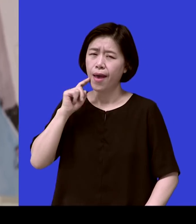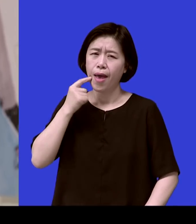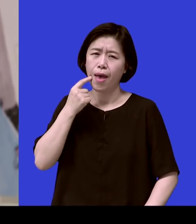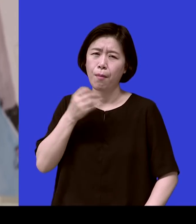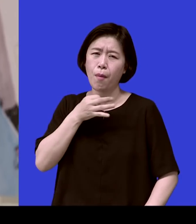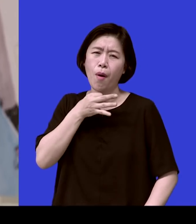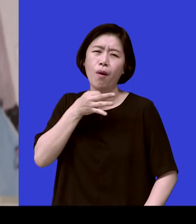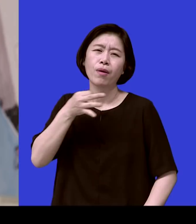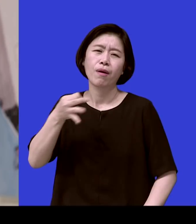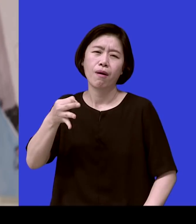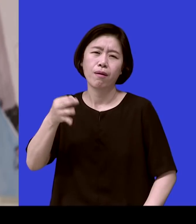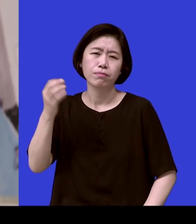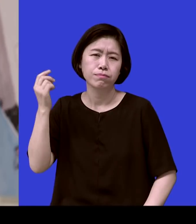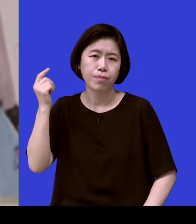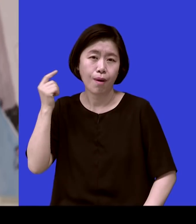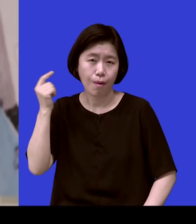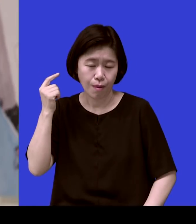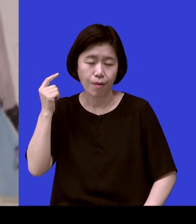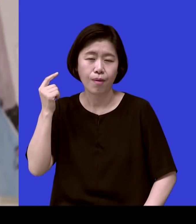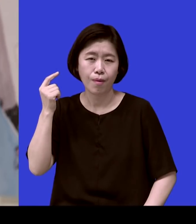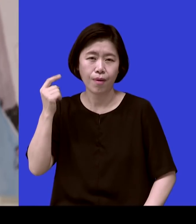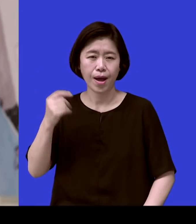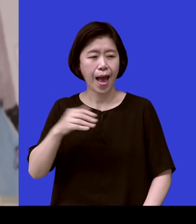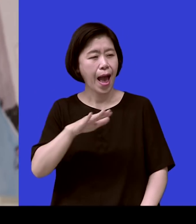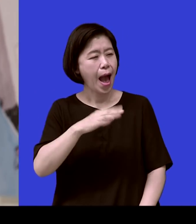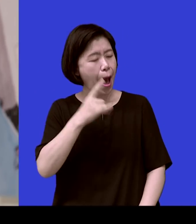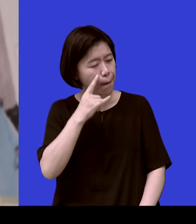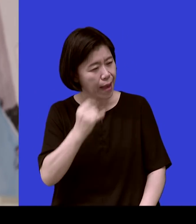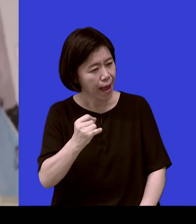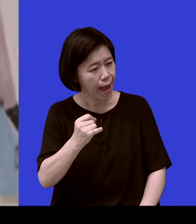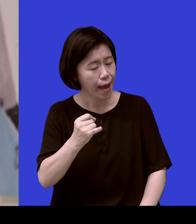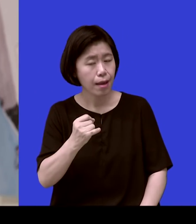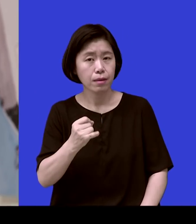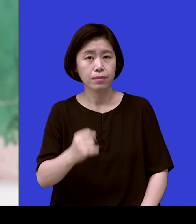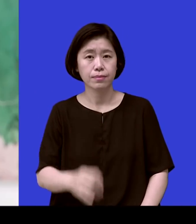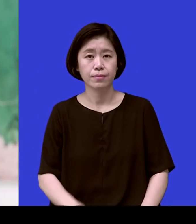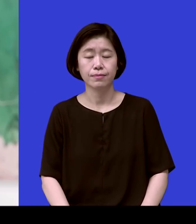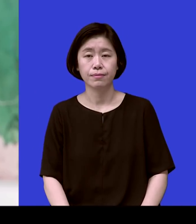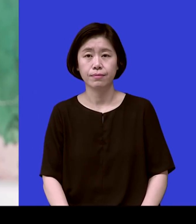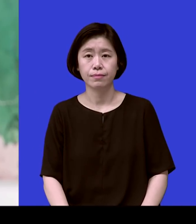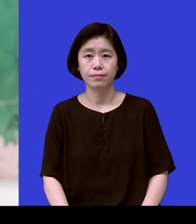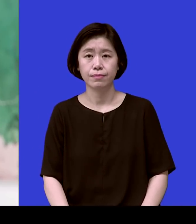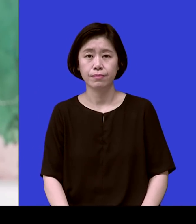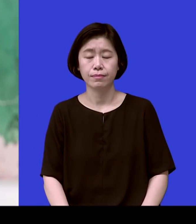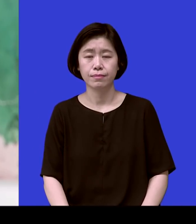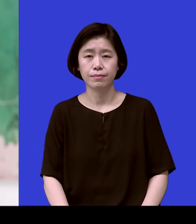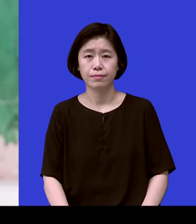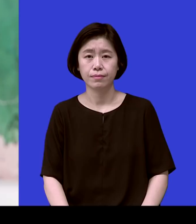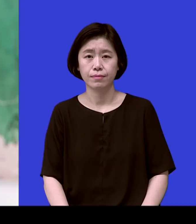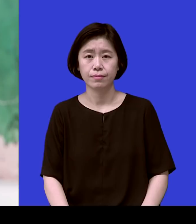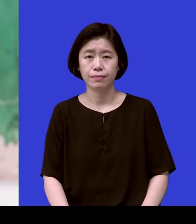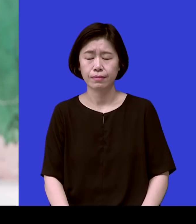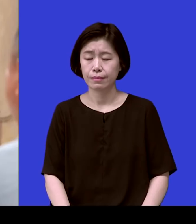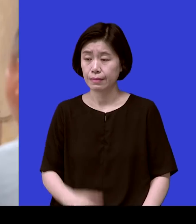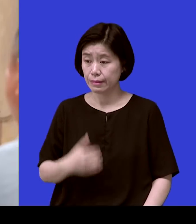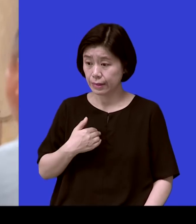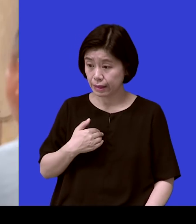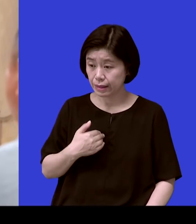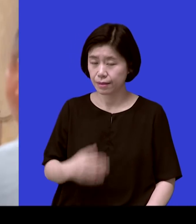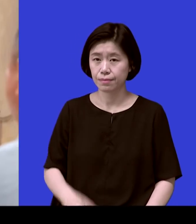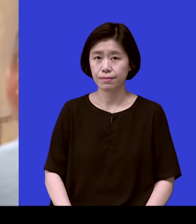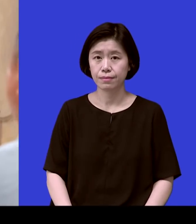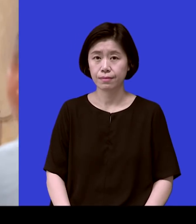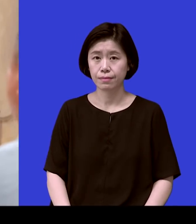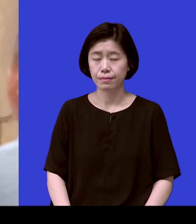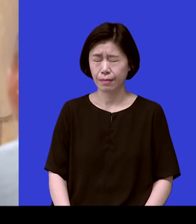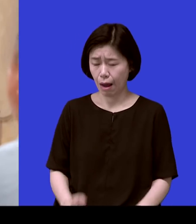하늘에서 들리는 것 같은 목소리로 엄마 이렇게 부르는 거예요. 그 제가